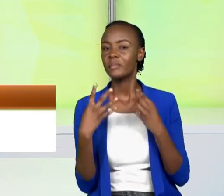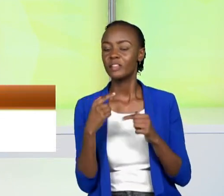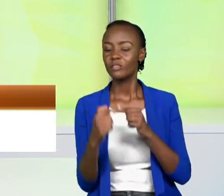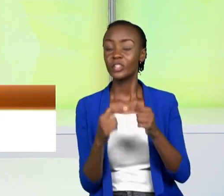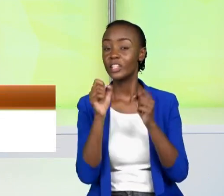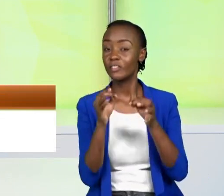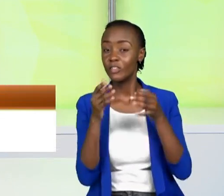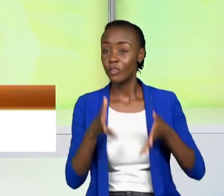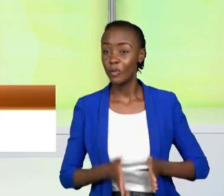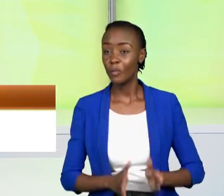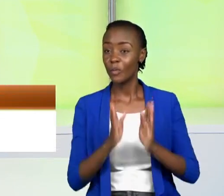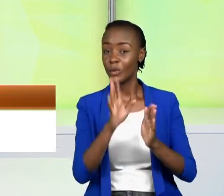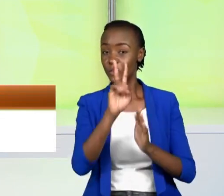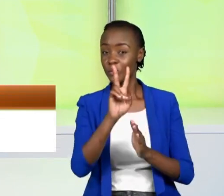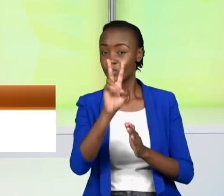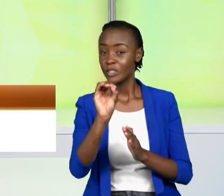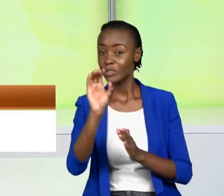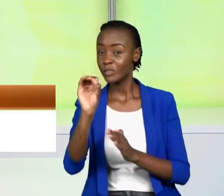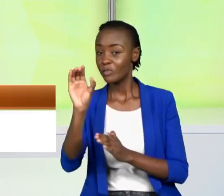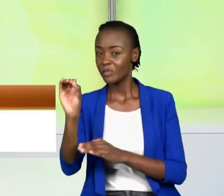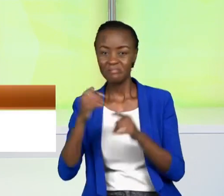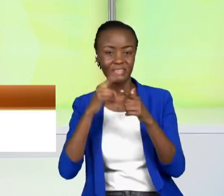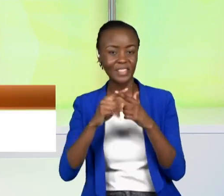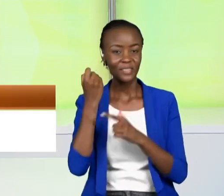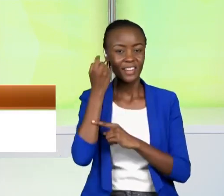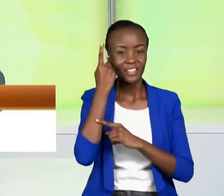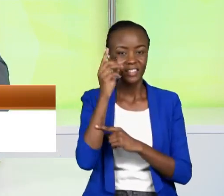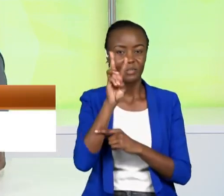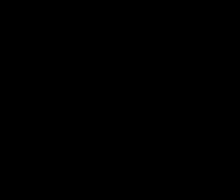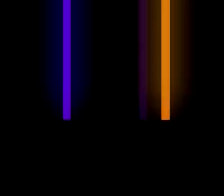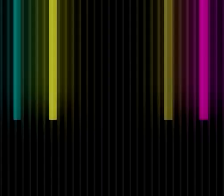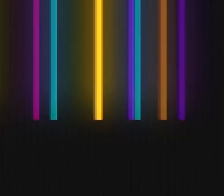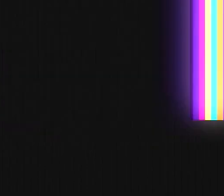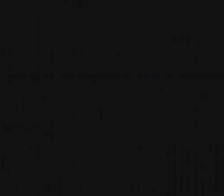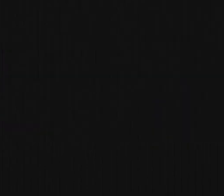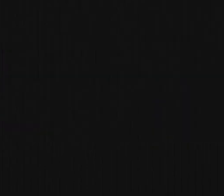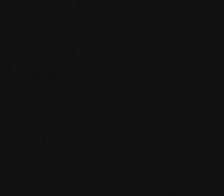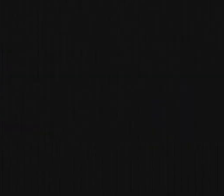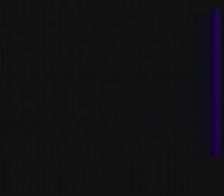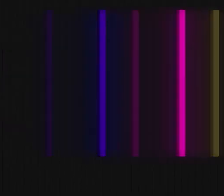ulizaliwa mwaka 2000 basi ufahamu kuhusiana na WRC.